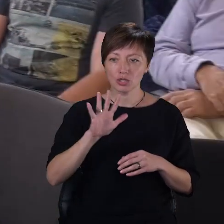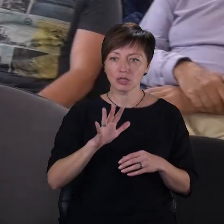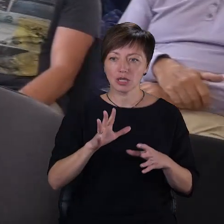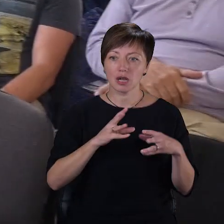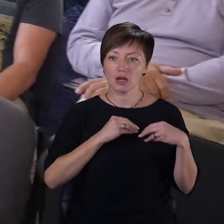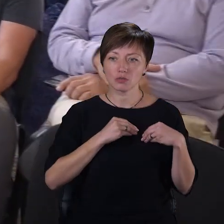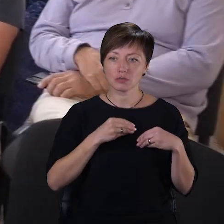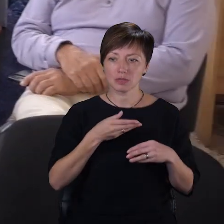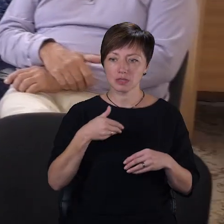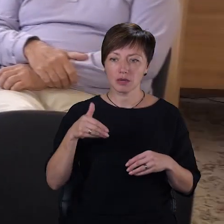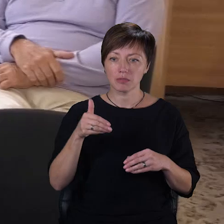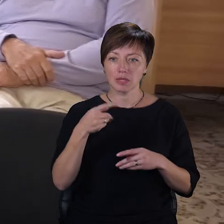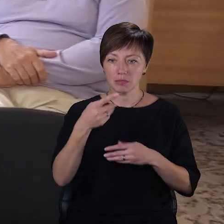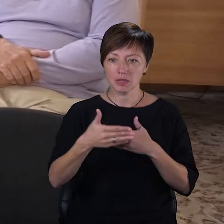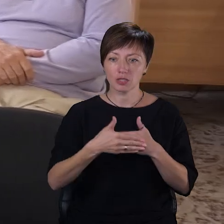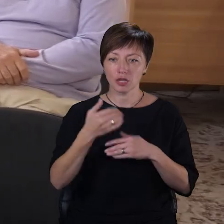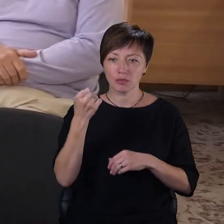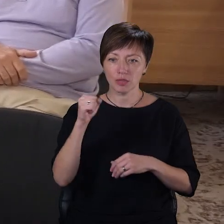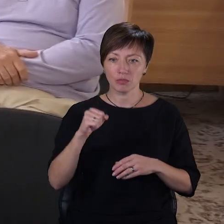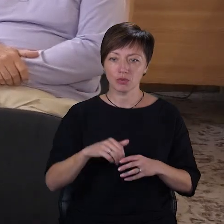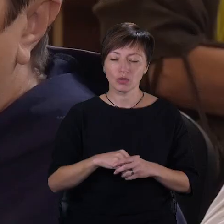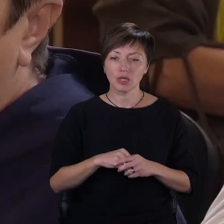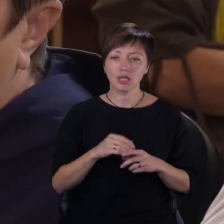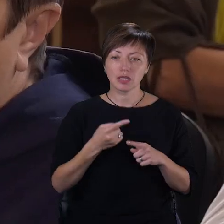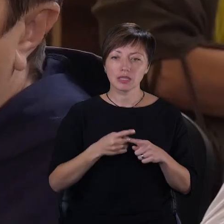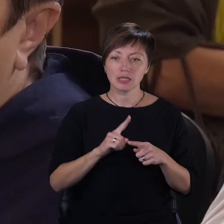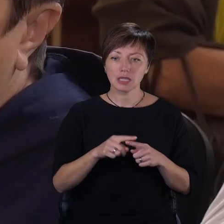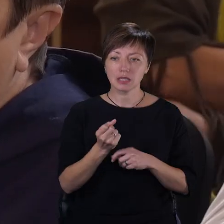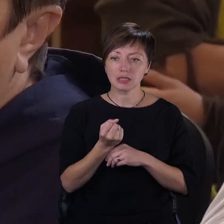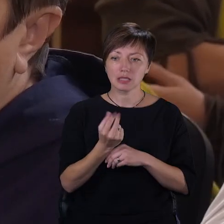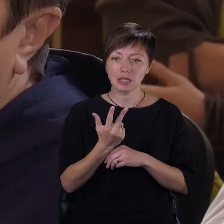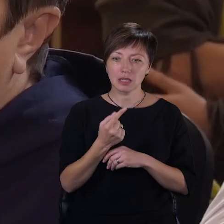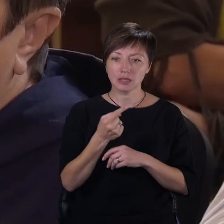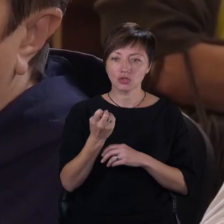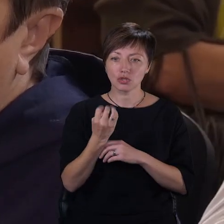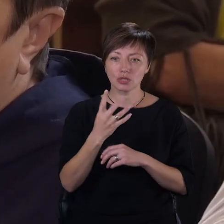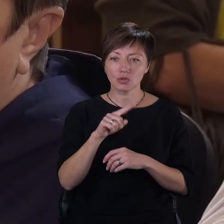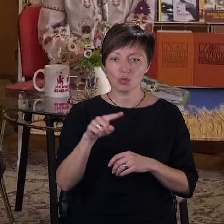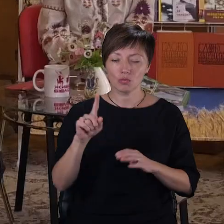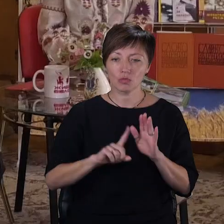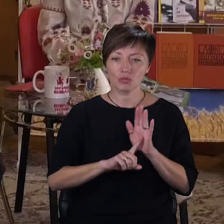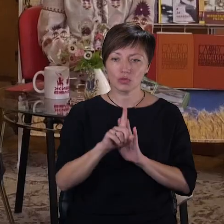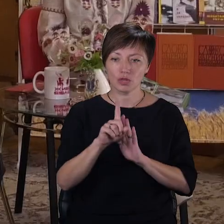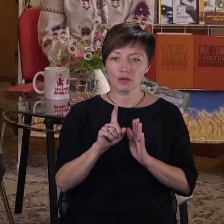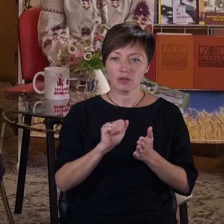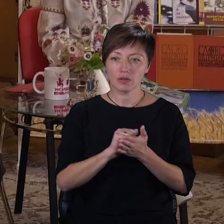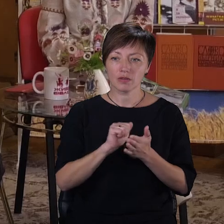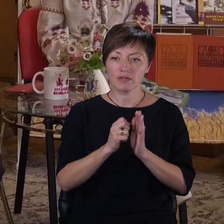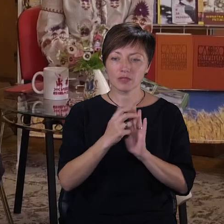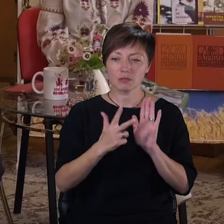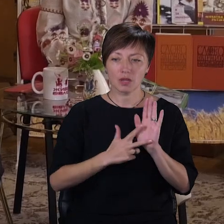разом з нами наближаємо перемогу. Оце вже у нас 13-14 номер. Він почав виходити з 18-го